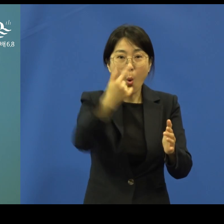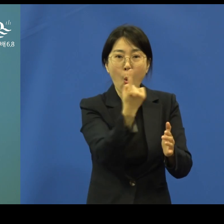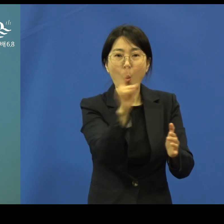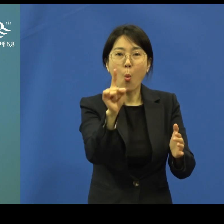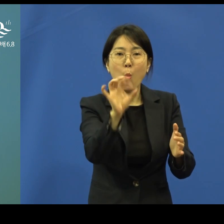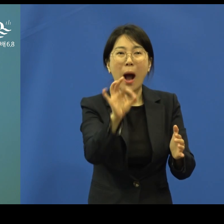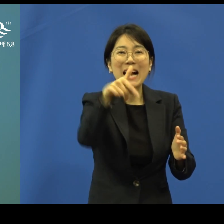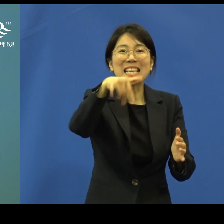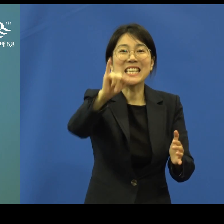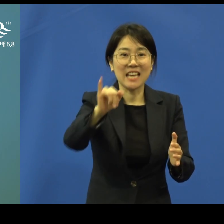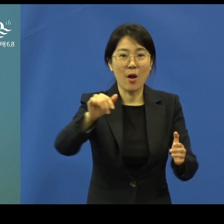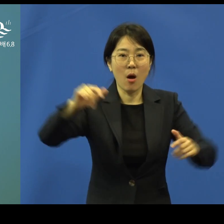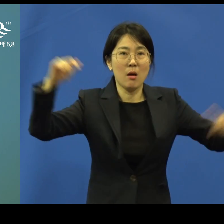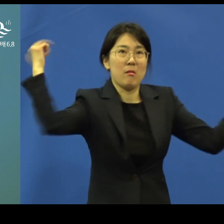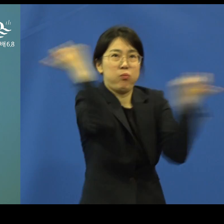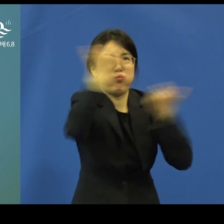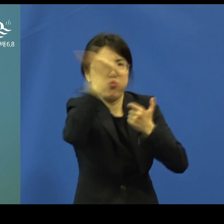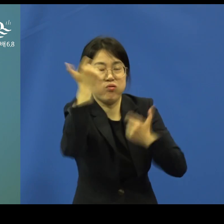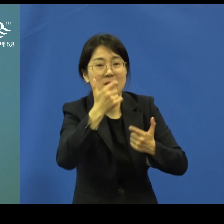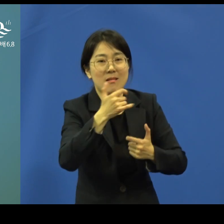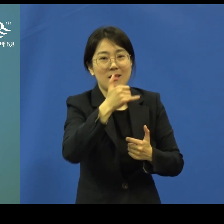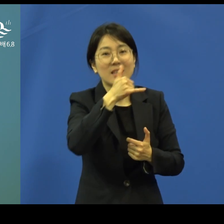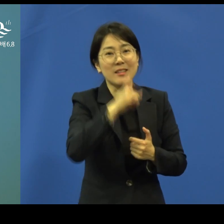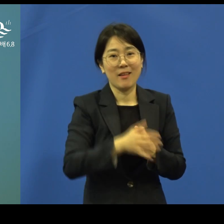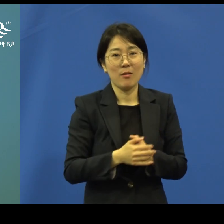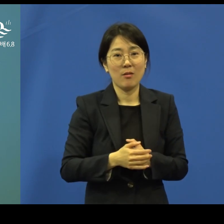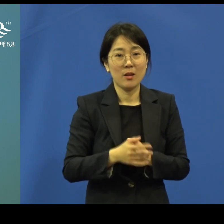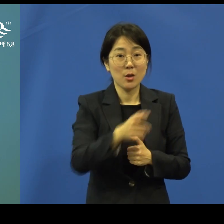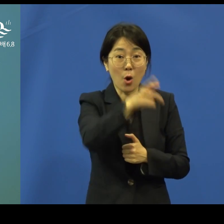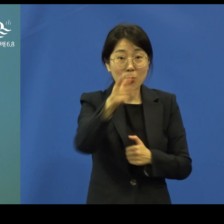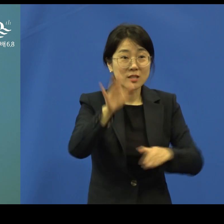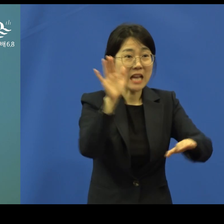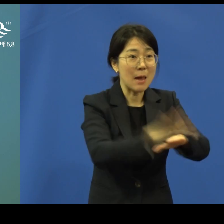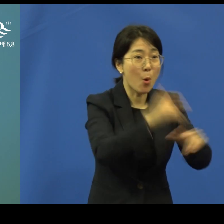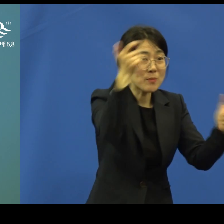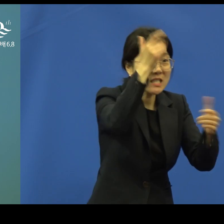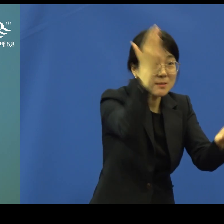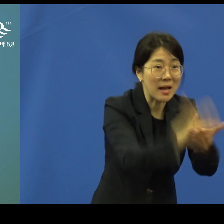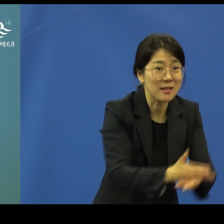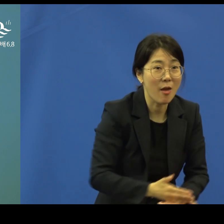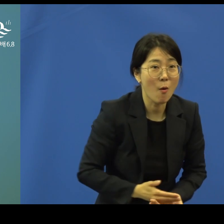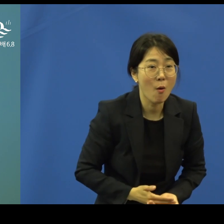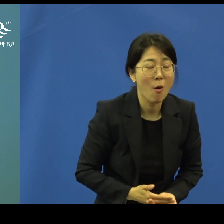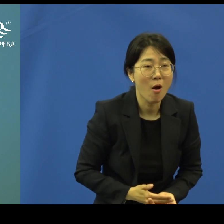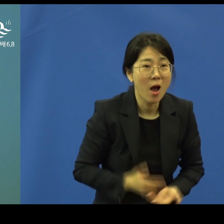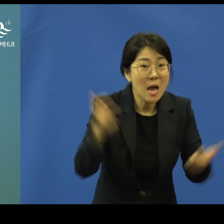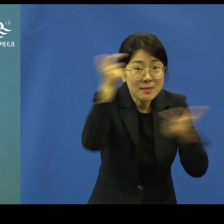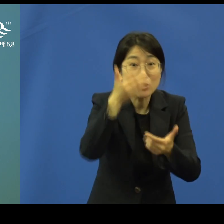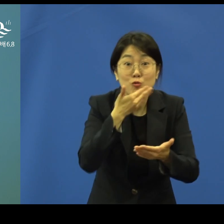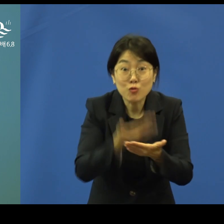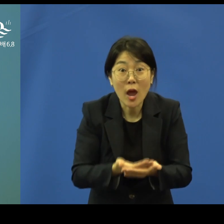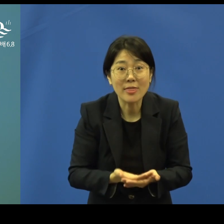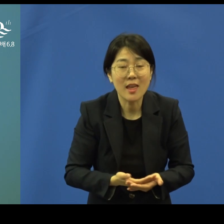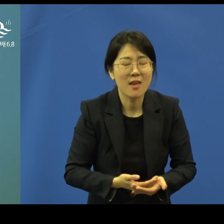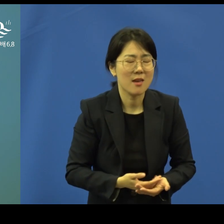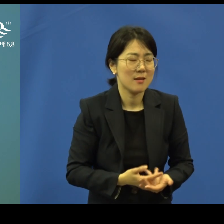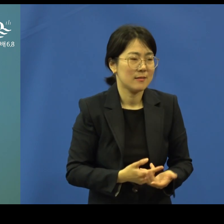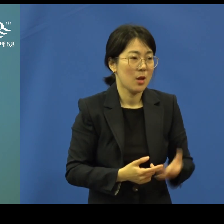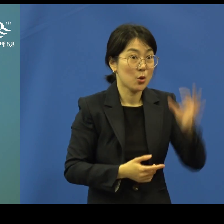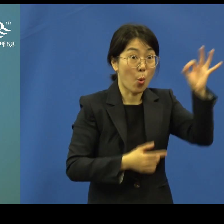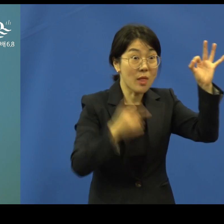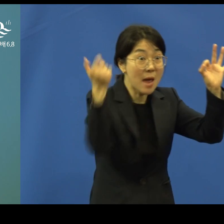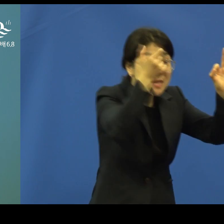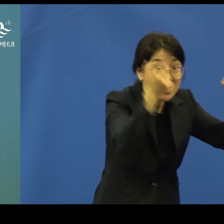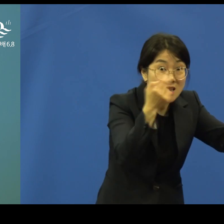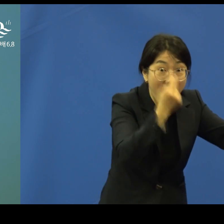있잖아요. 여러분, 우리 안에 뭔가 미치게 만드는 잘못 미친 거죠. 어떤 사람은 돈에 미치고, 어떤 사람은 인기에 미치고, 어떤 사람은